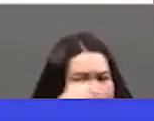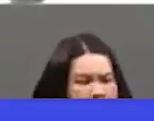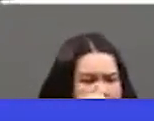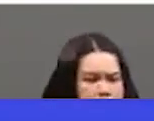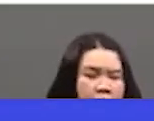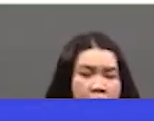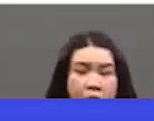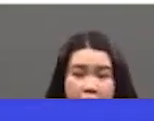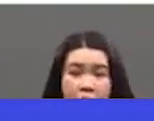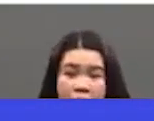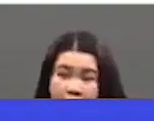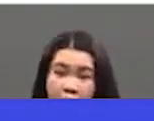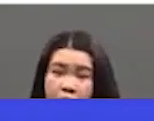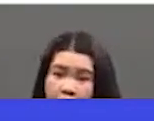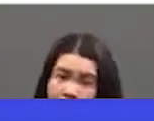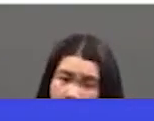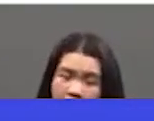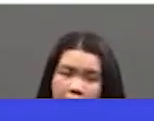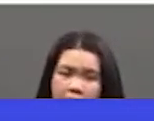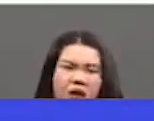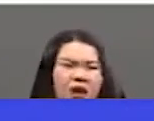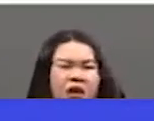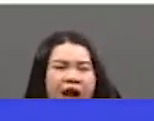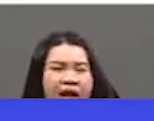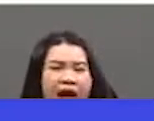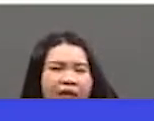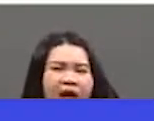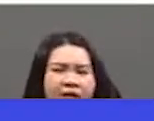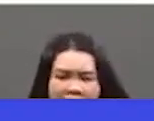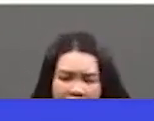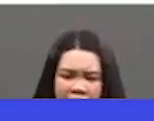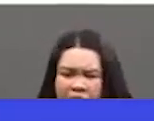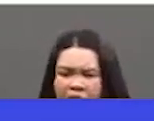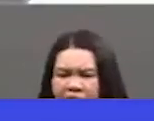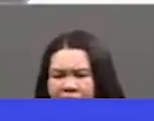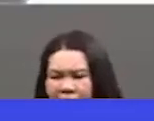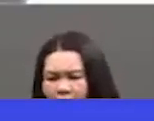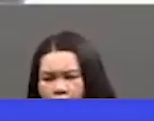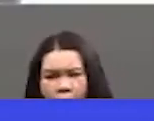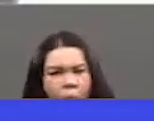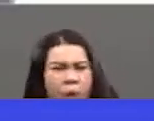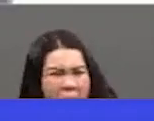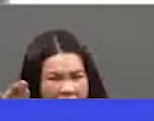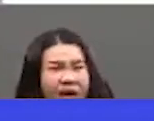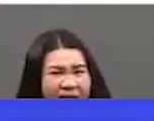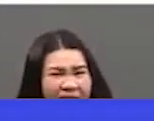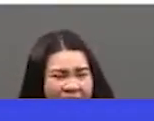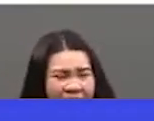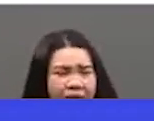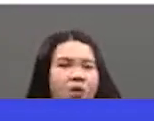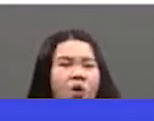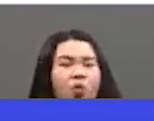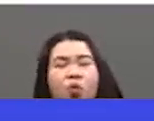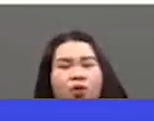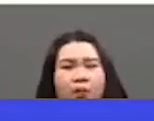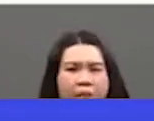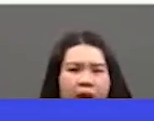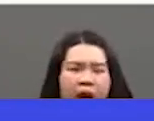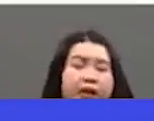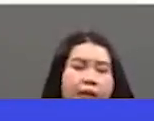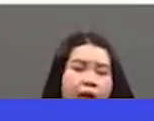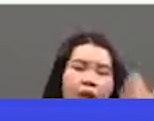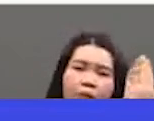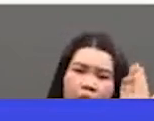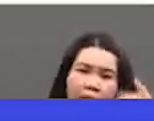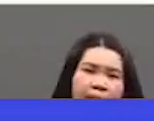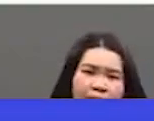สินเชื่อพิโกไฟแนนซ์นะคะซึ่งจะมีวงเงินรายละ 50,000 ถึง 100,000 บาทต่อรายค่ะ